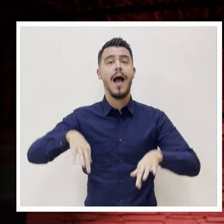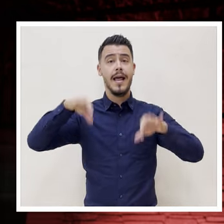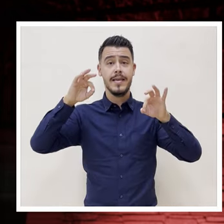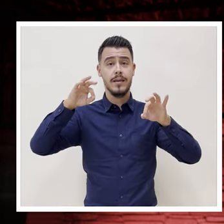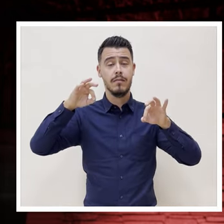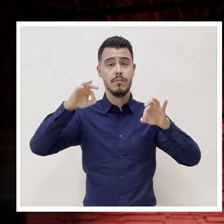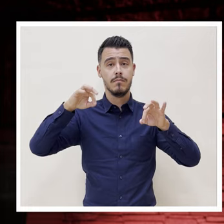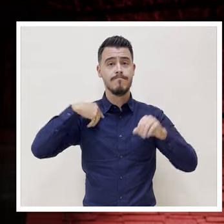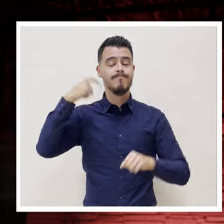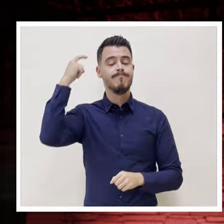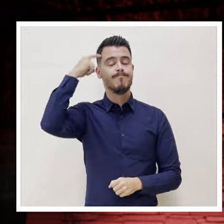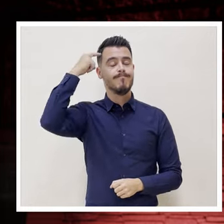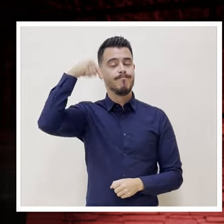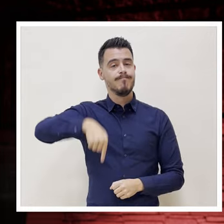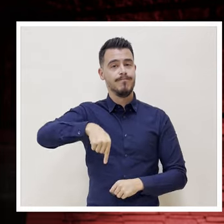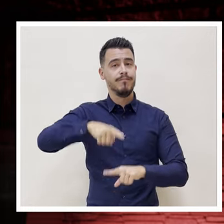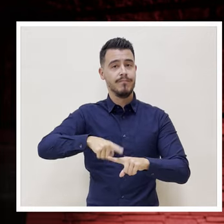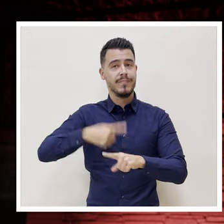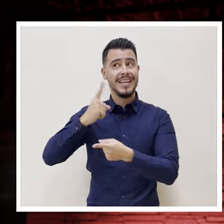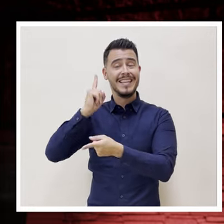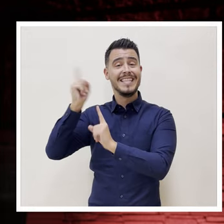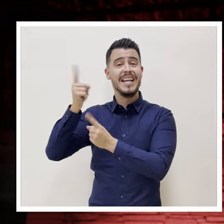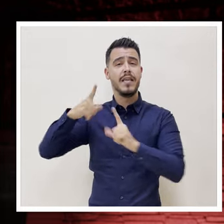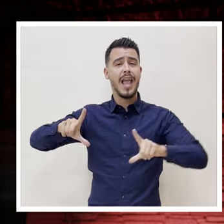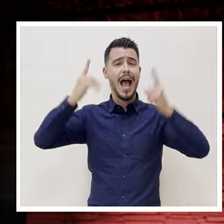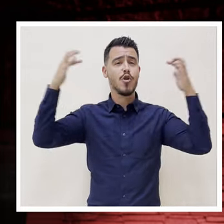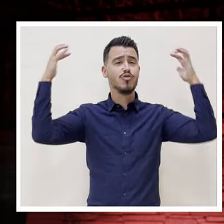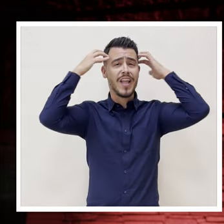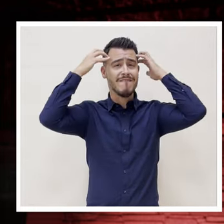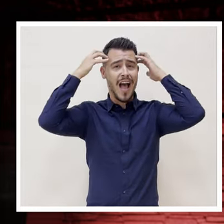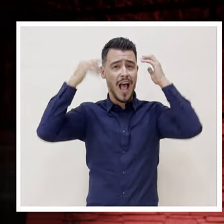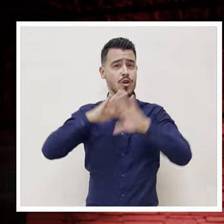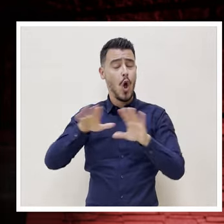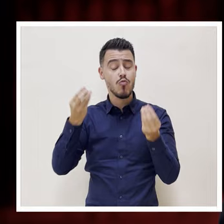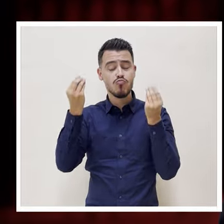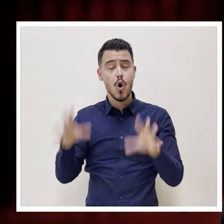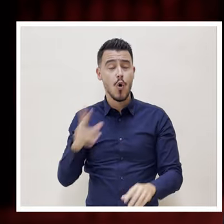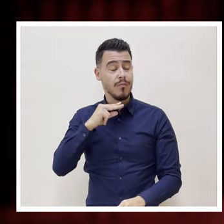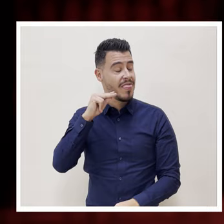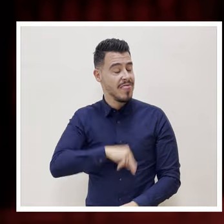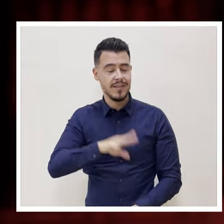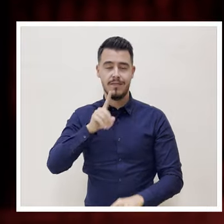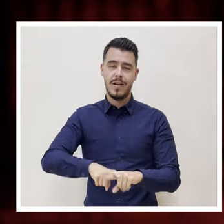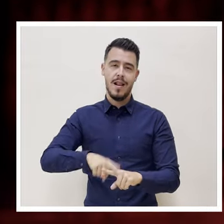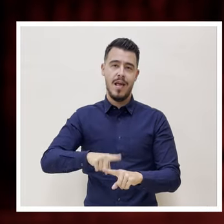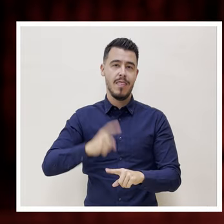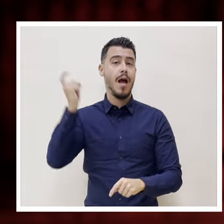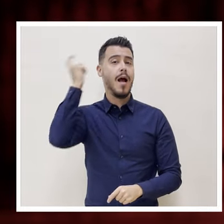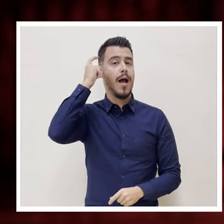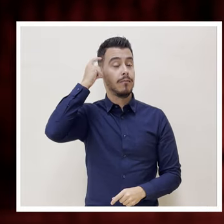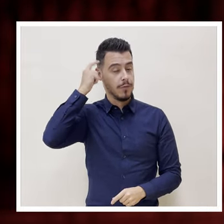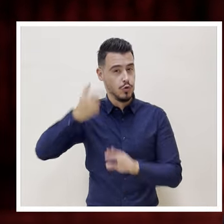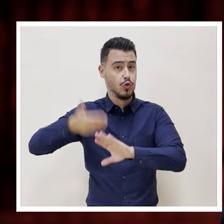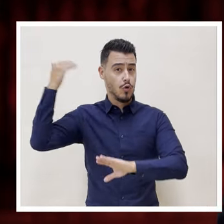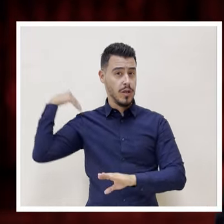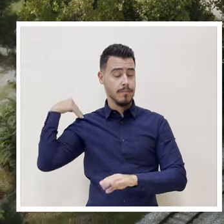στην αναθεώρηση της καταστροφικής για την Ελλάδα συνθήκης του Αγίου Στεφάνου. Εδώ, στο σιδηροδρομικό